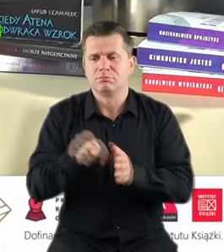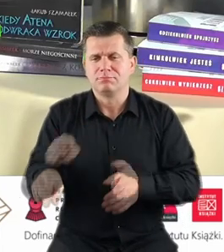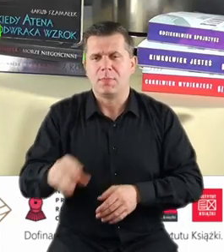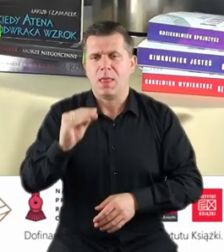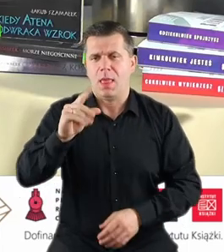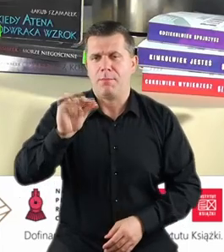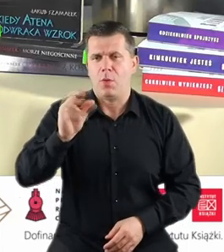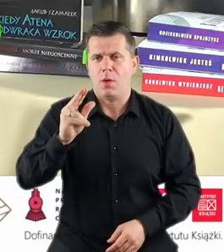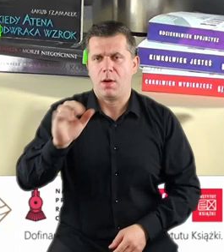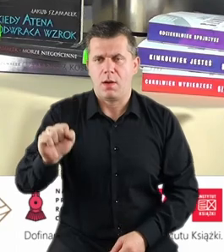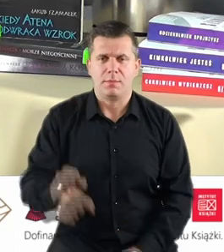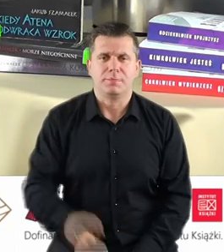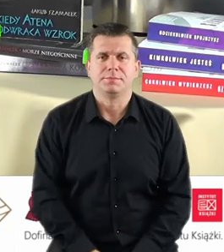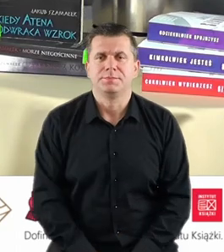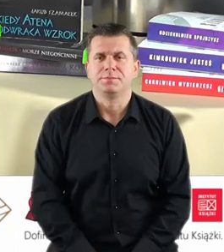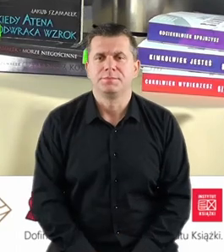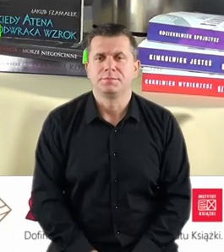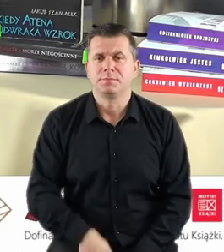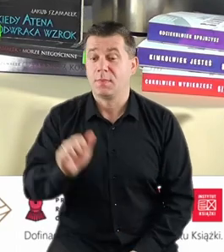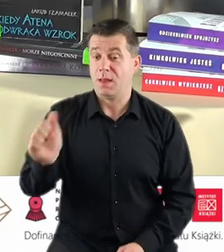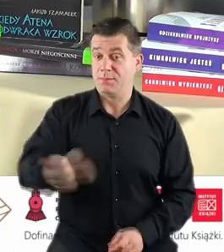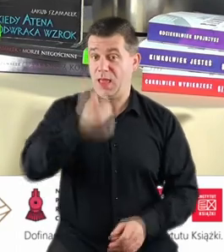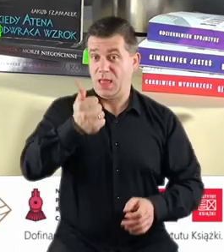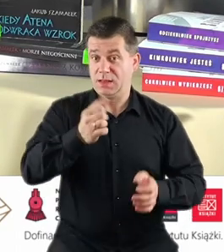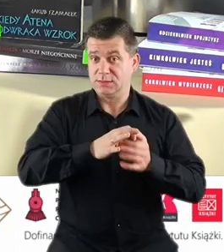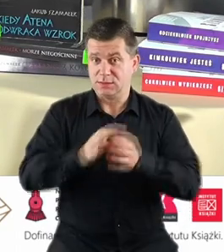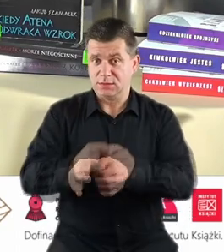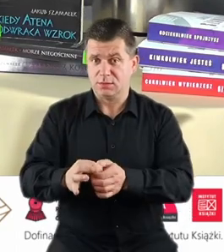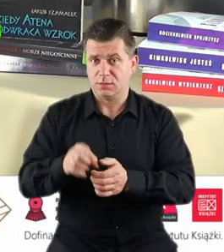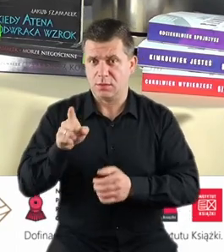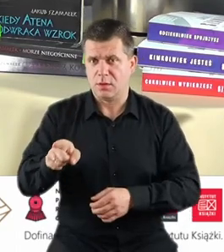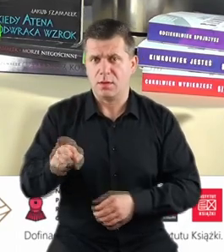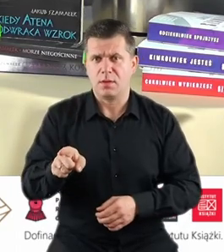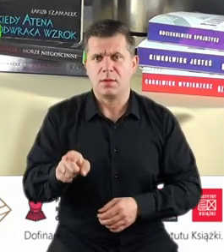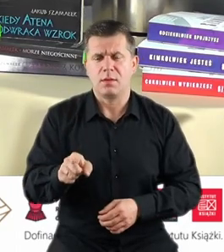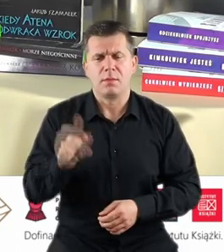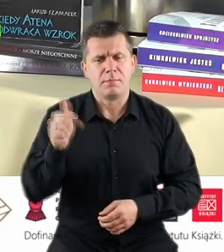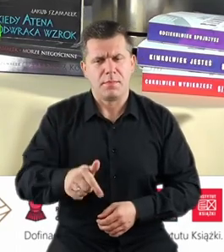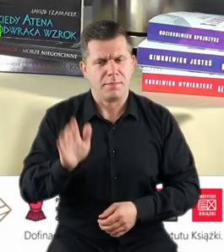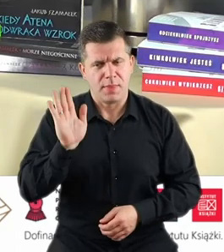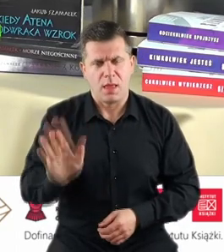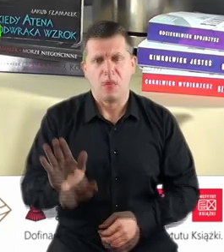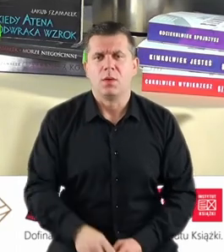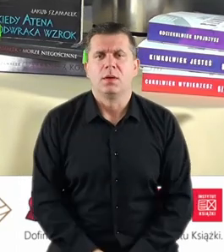epoki. I właśnie ten pierwszy cykl o Leo Harrisie miał być taką